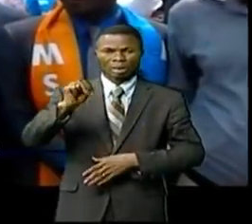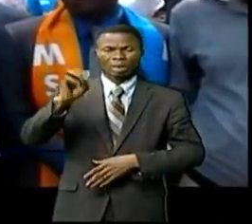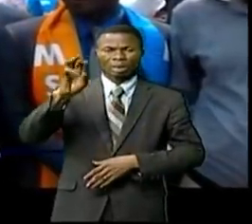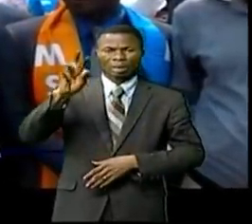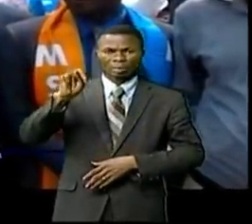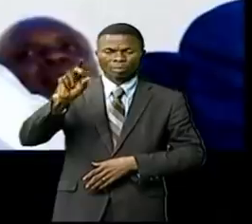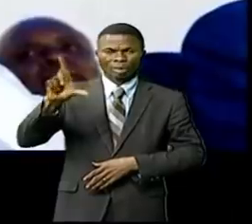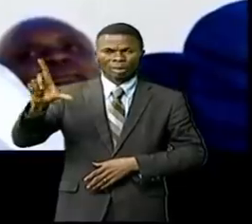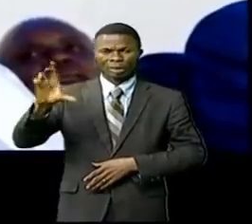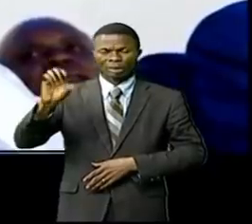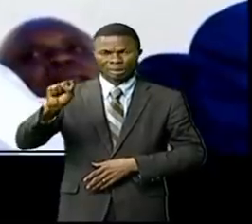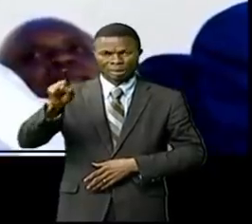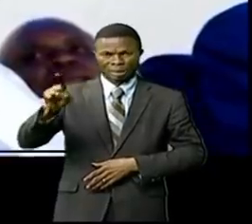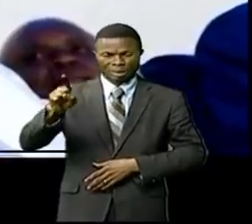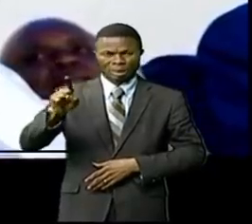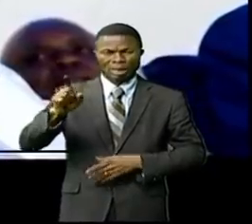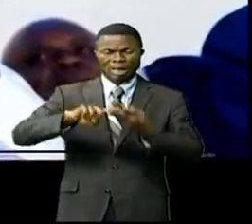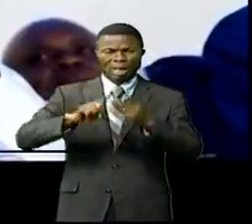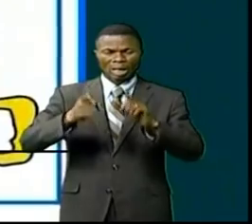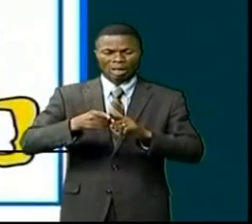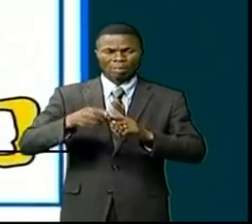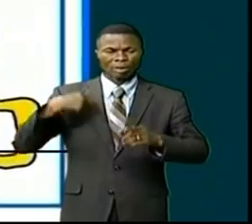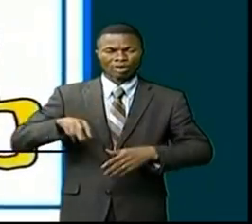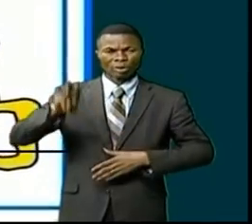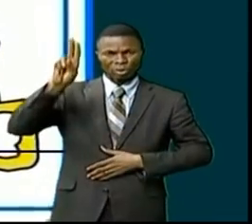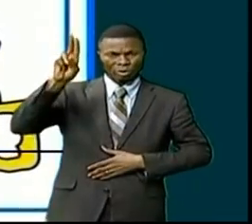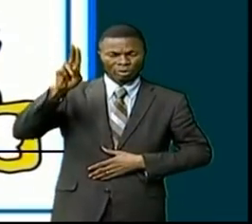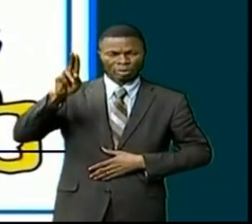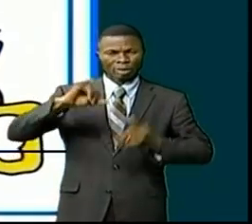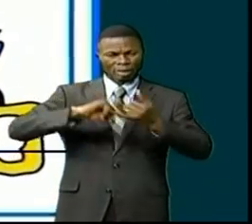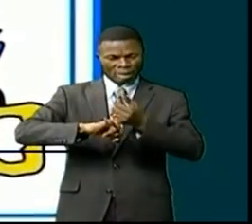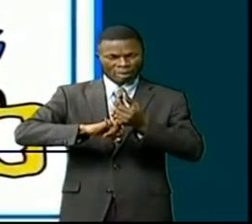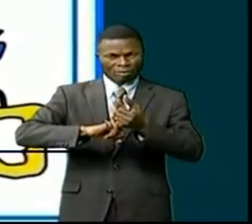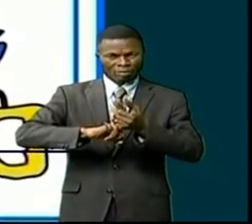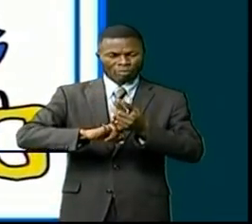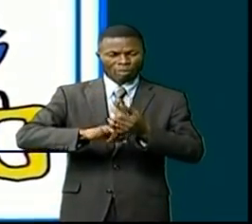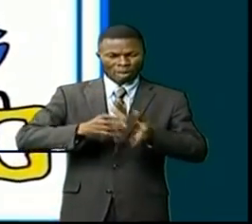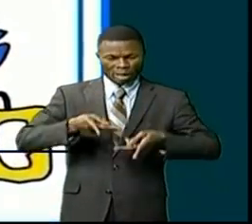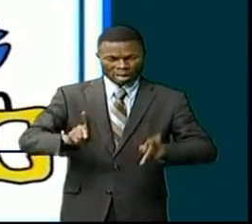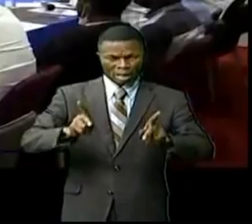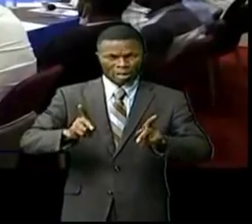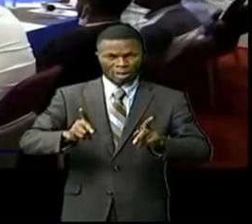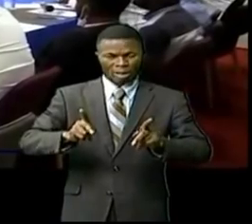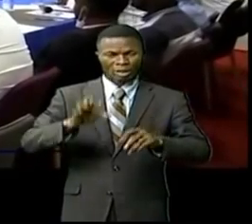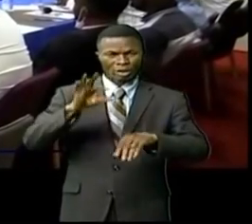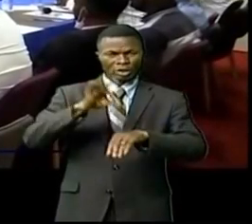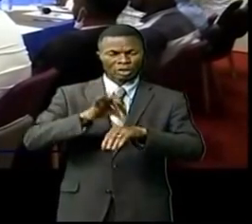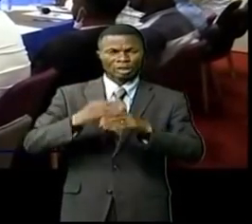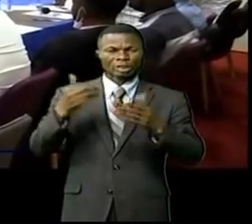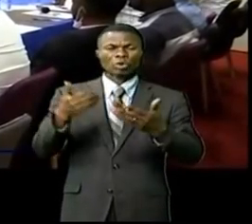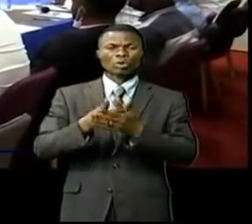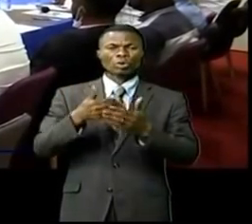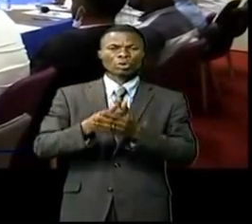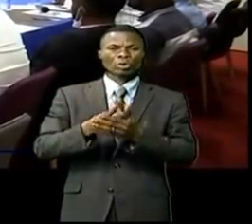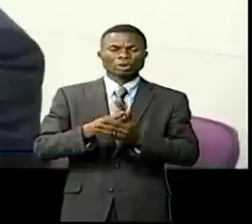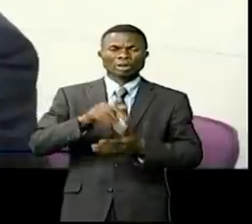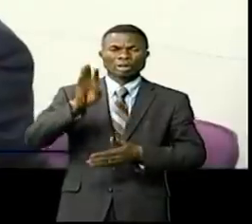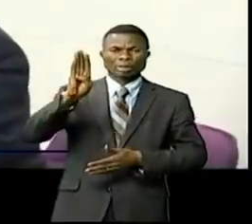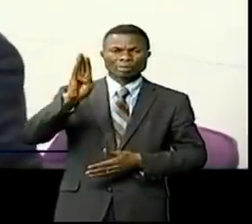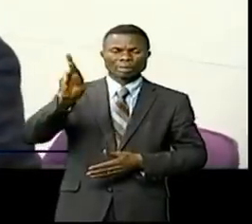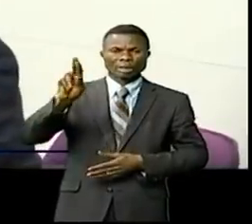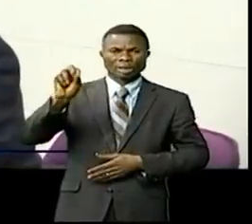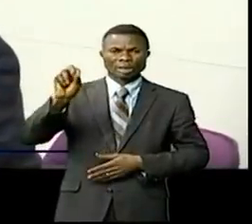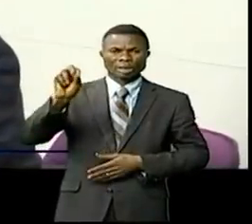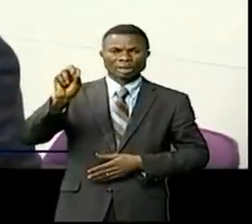Laurent Batumona, un allié de l'UDPS. Un mariage qui ouvre la voie à de nouvelles opportunités. Les BRCU se